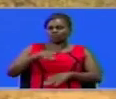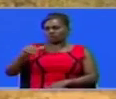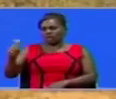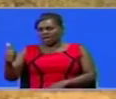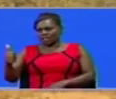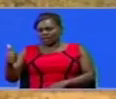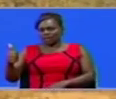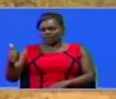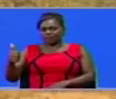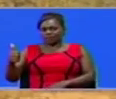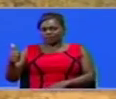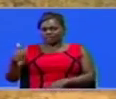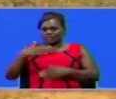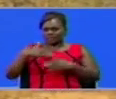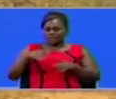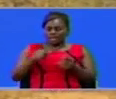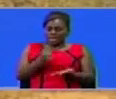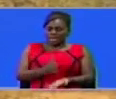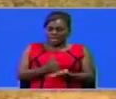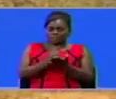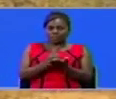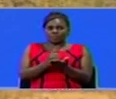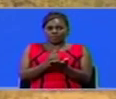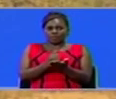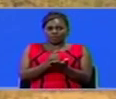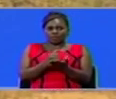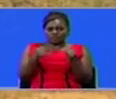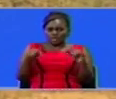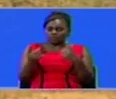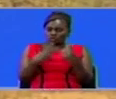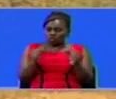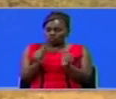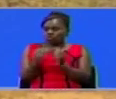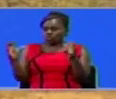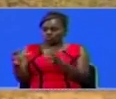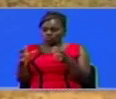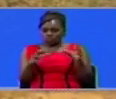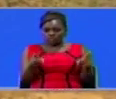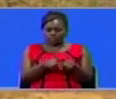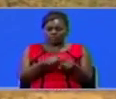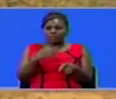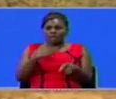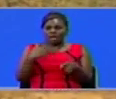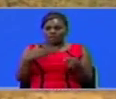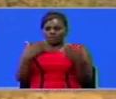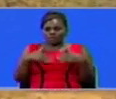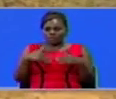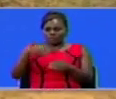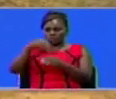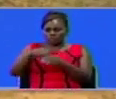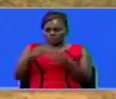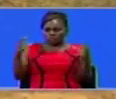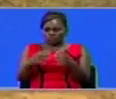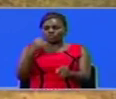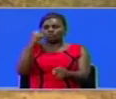Turkana kwa pande hizo zingine. So ile kitu imetusaidia zaidi ni dialogue. Ile tunajaribu kuongea na wao na pia tuko na watu ambao wa community ambao wameajiriwa kazi